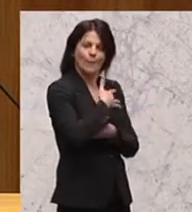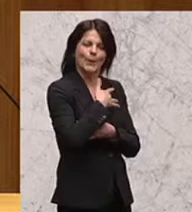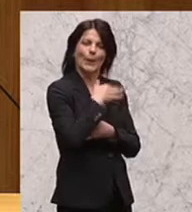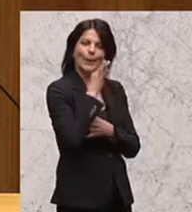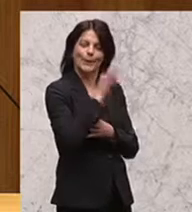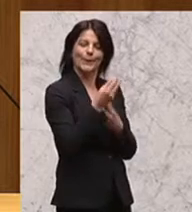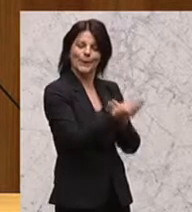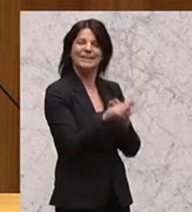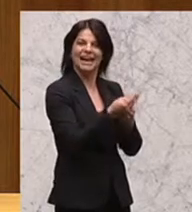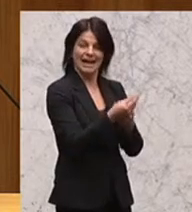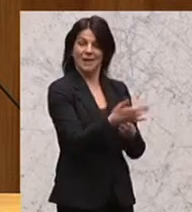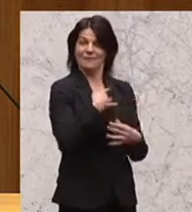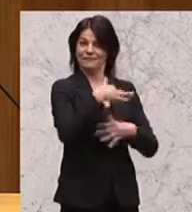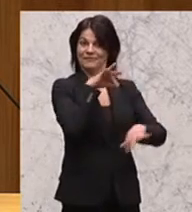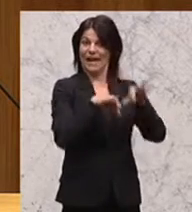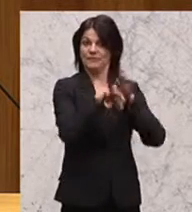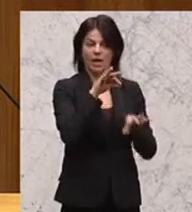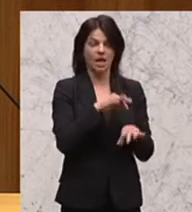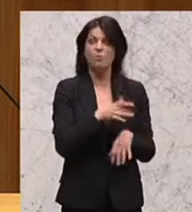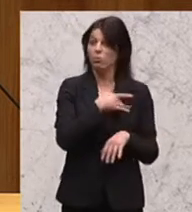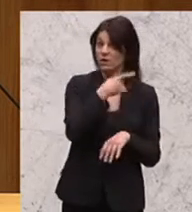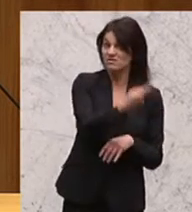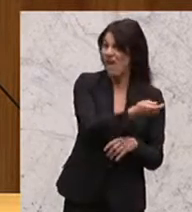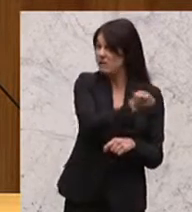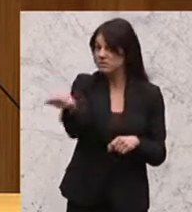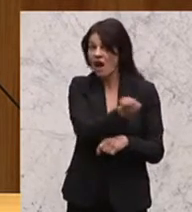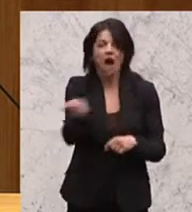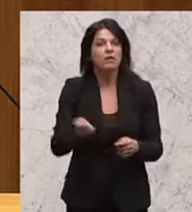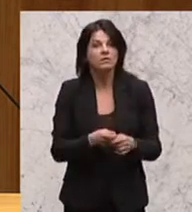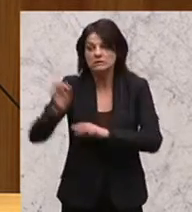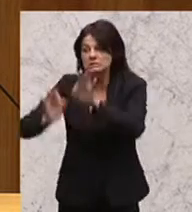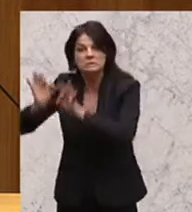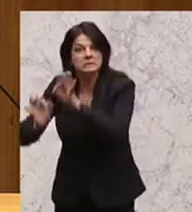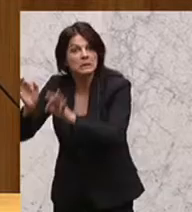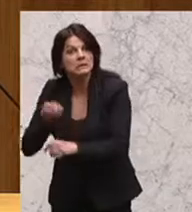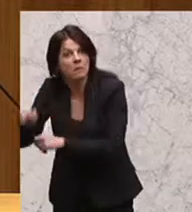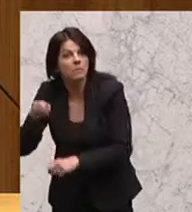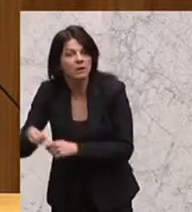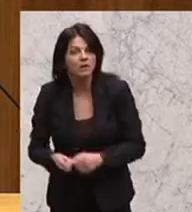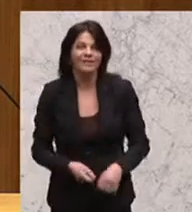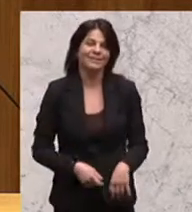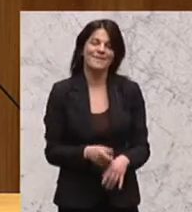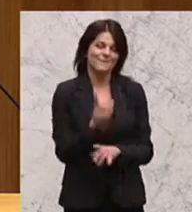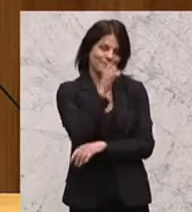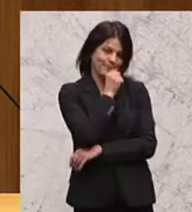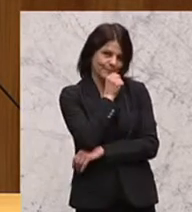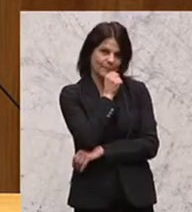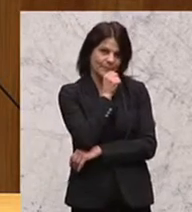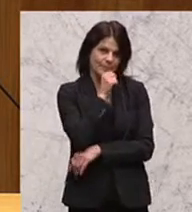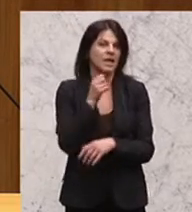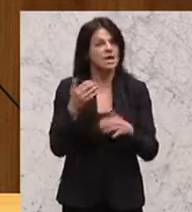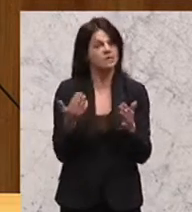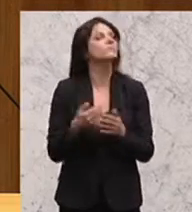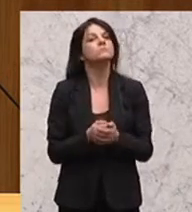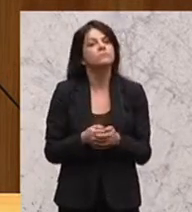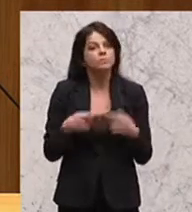dann gewählt zu werden. Dass der Bürger das dann letztlich selbst zahlen muss, mit Zins und Zinseszins, das wird verschwiegen. Und anscheinend